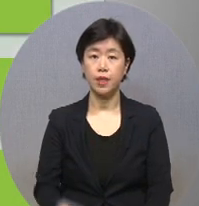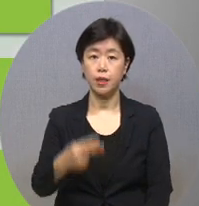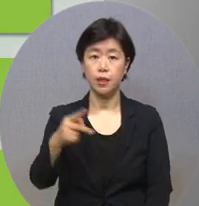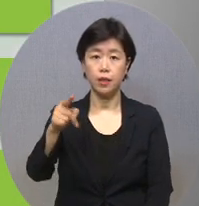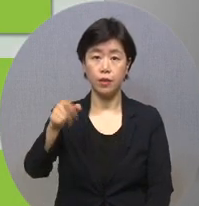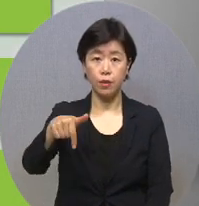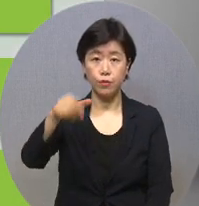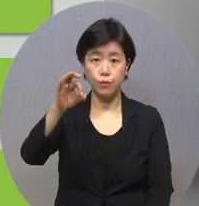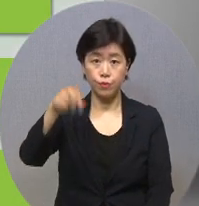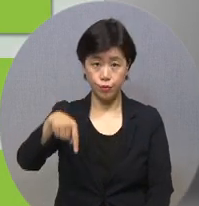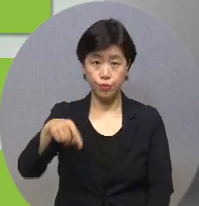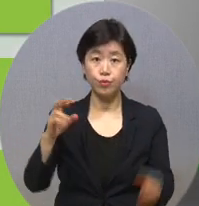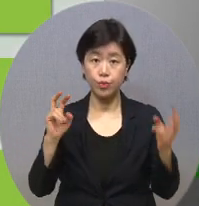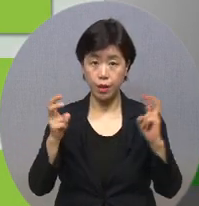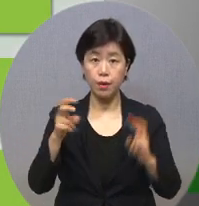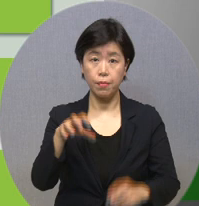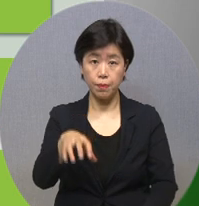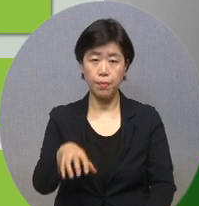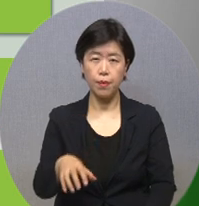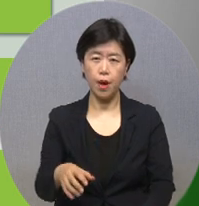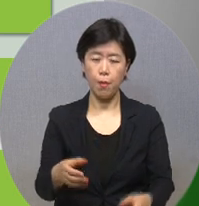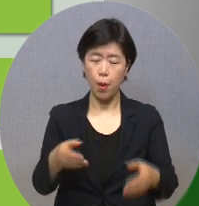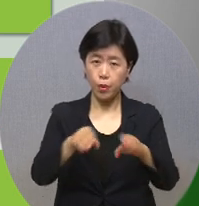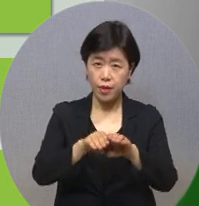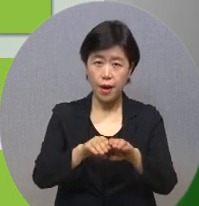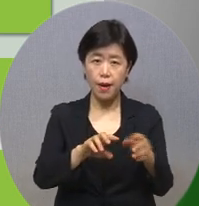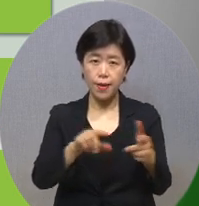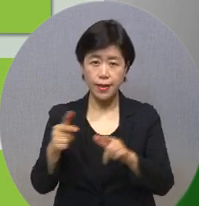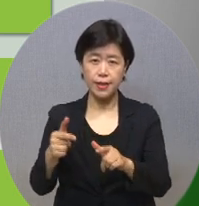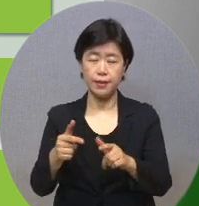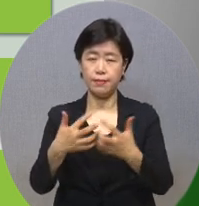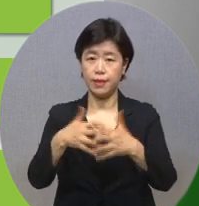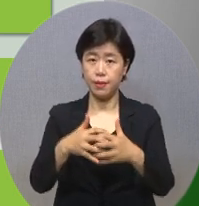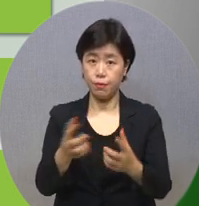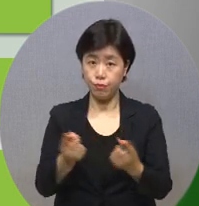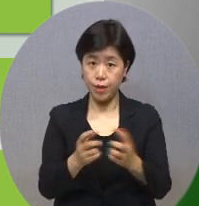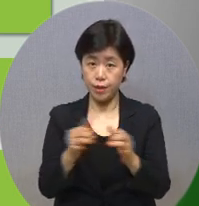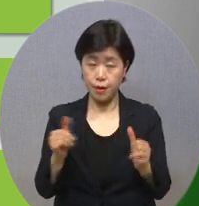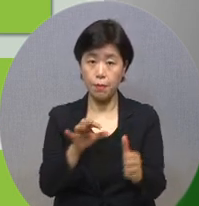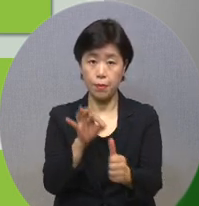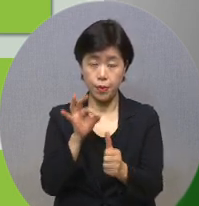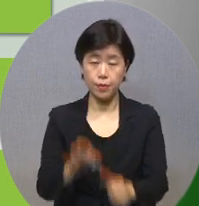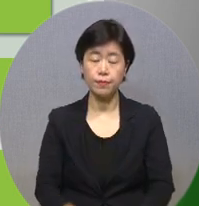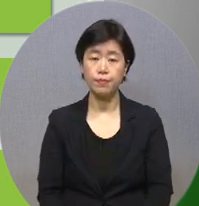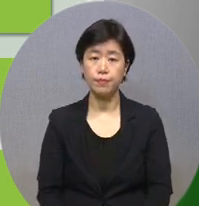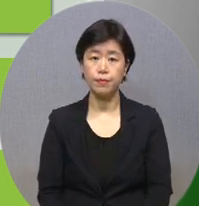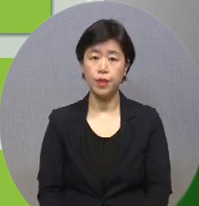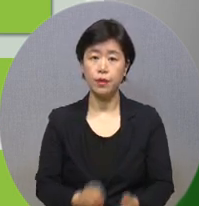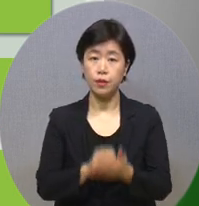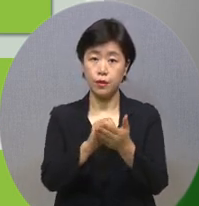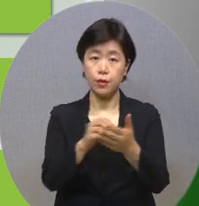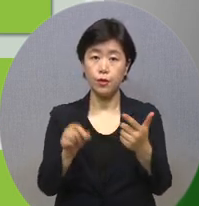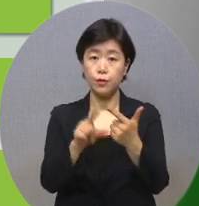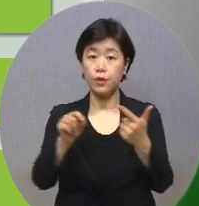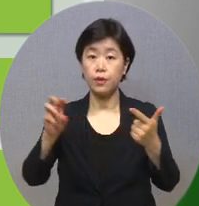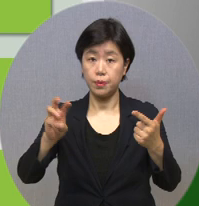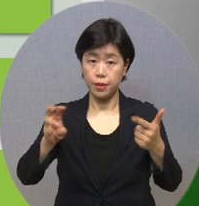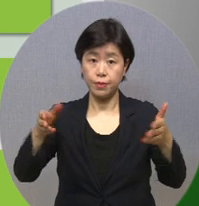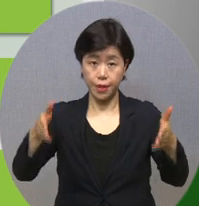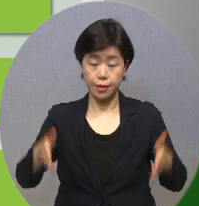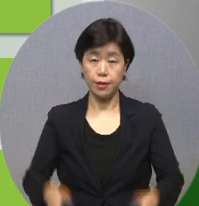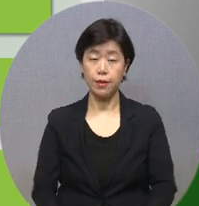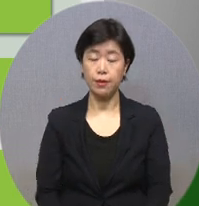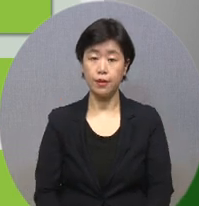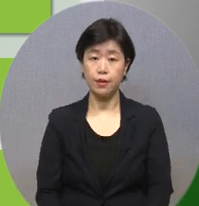주식회사 더구산업에서 주입 포장 상표 부착기 등 기계 조작원을 모집합니다. 접수 마감일은 6월